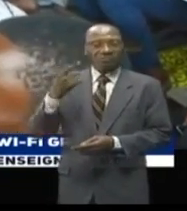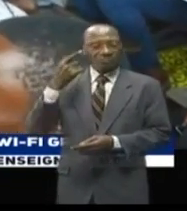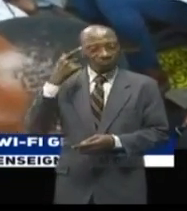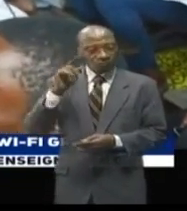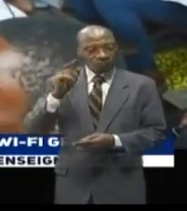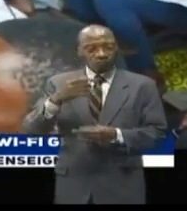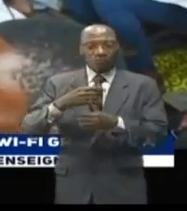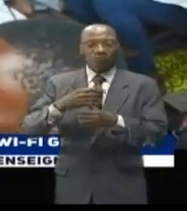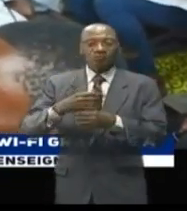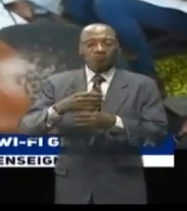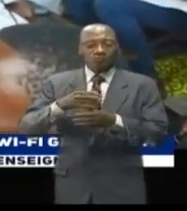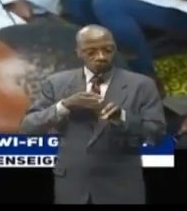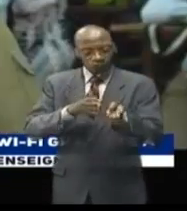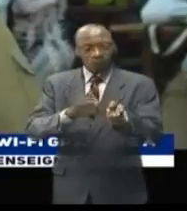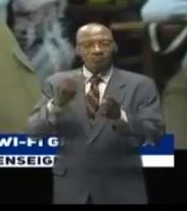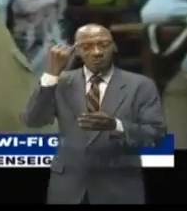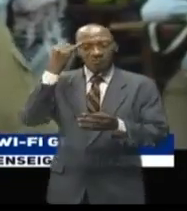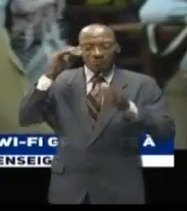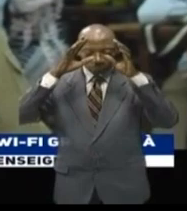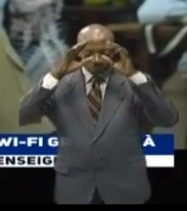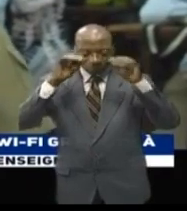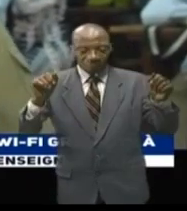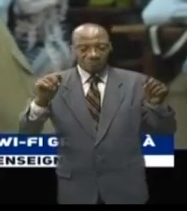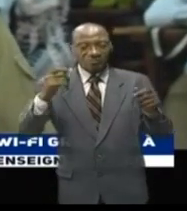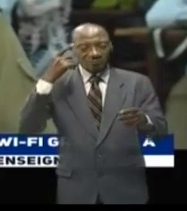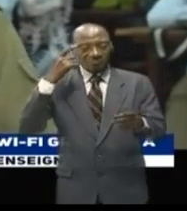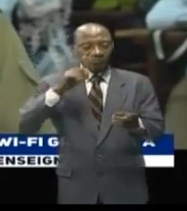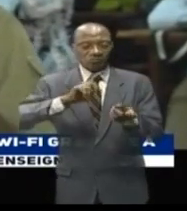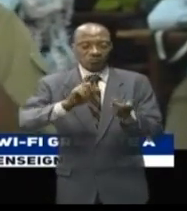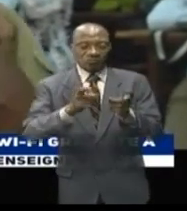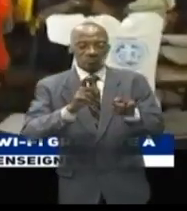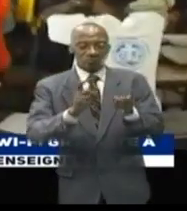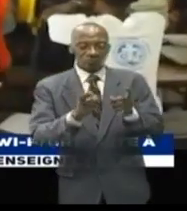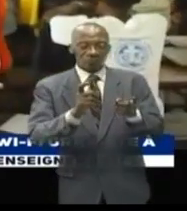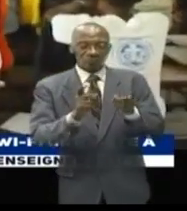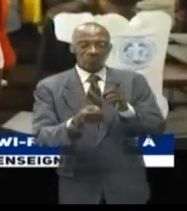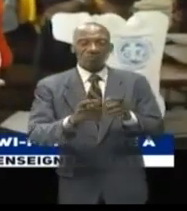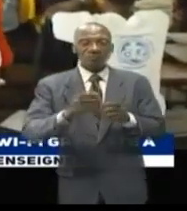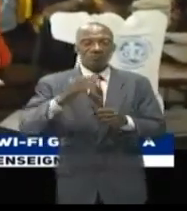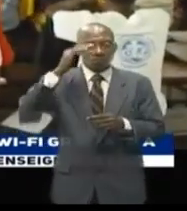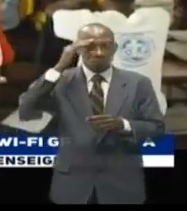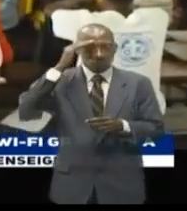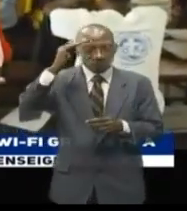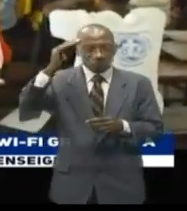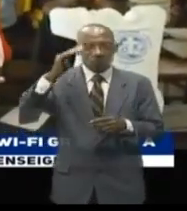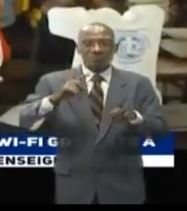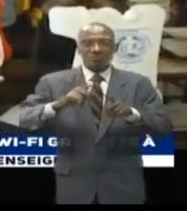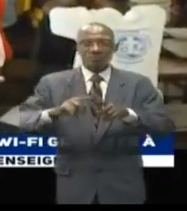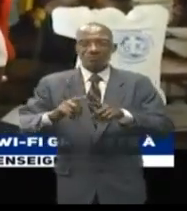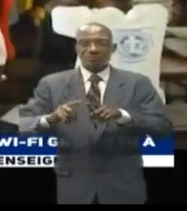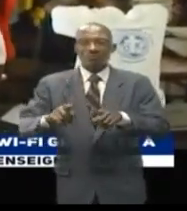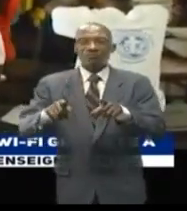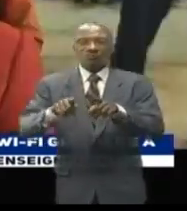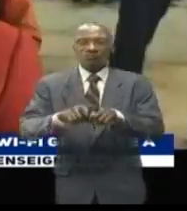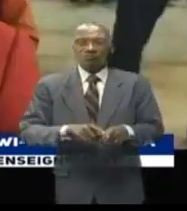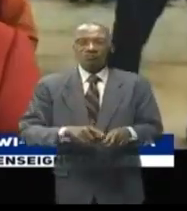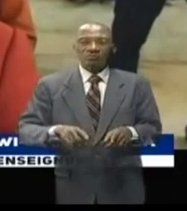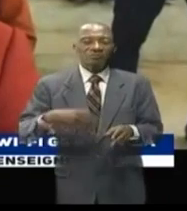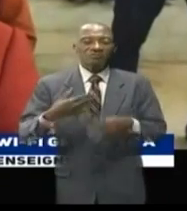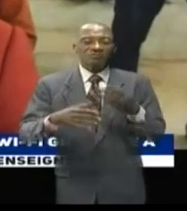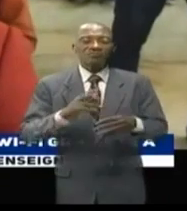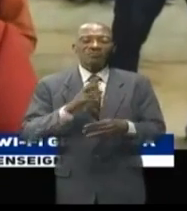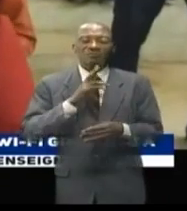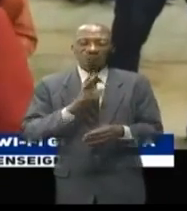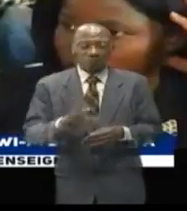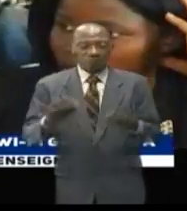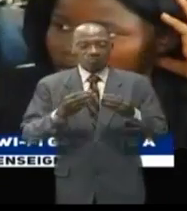de l'État Félix Antoine tu sais que tu le bon dans la réforme de l'enseignement supérieur et universitaire possible la concrétisation de la promesse du président